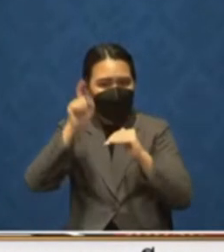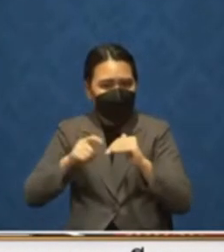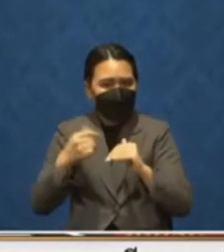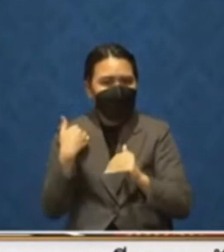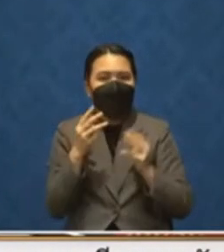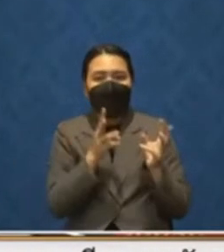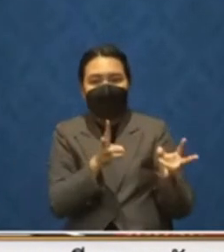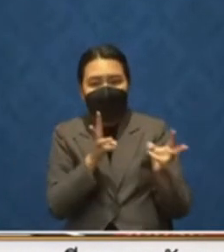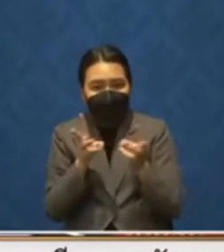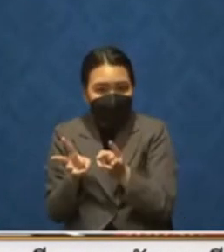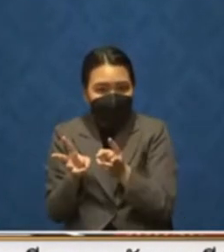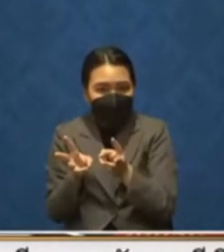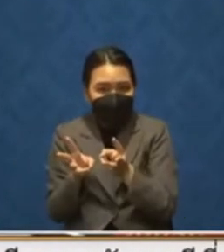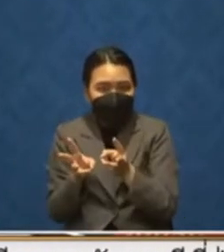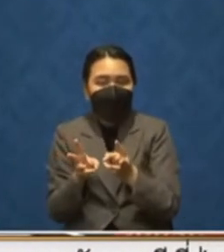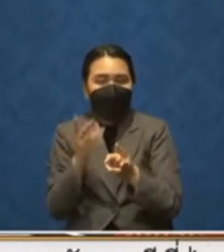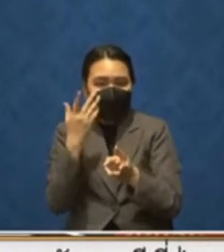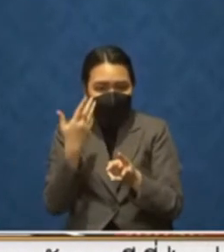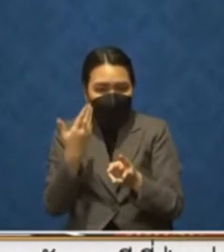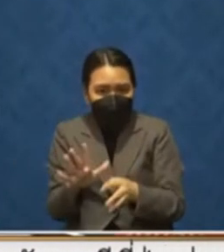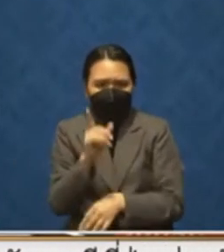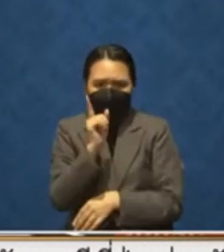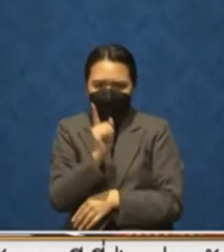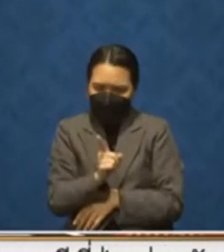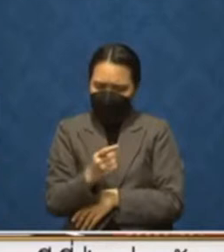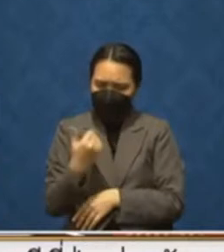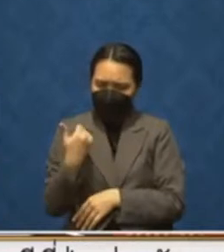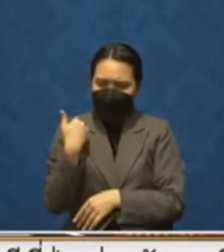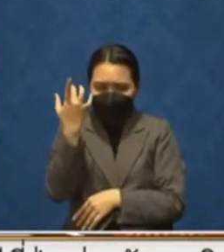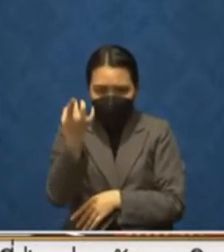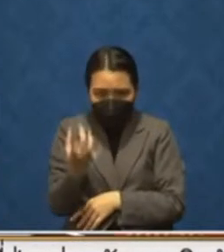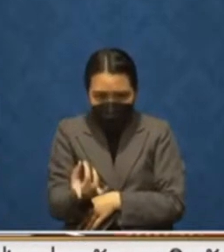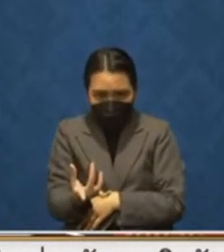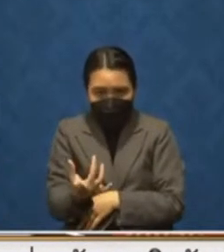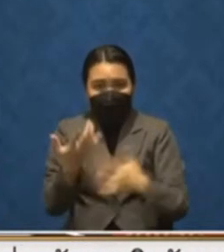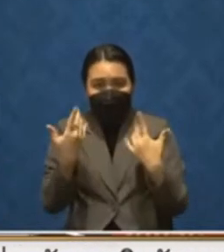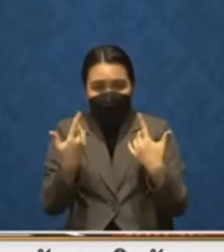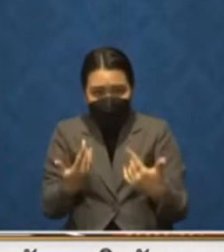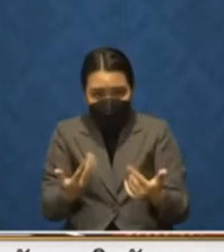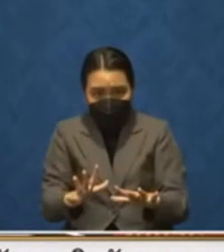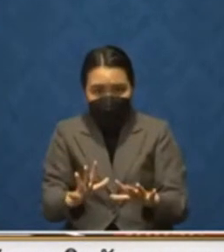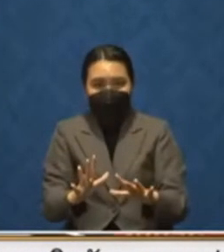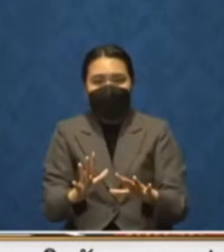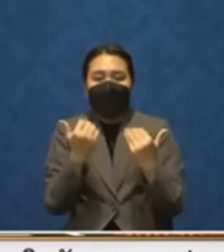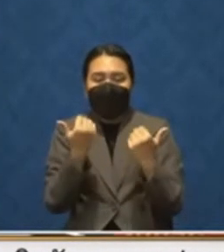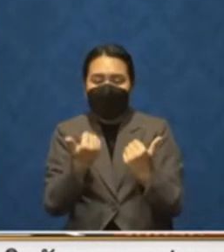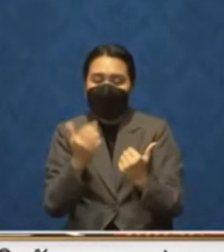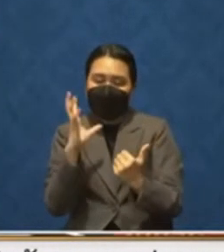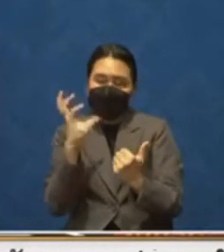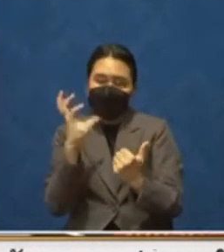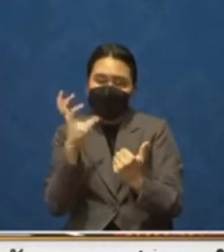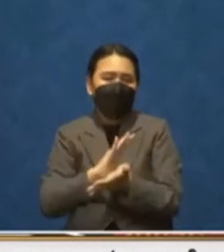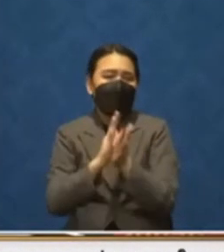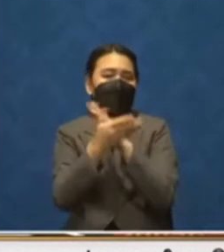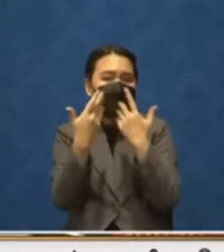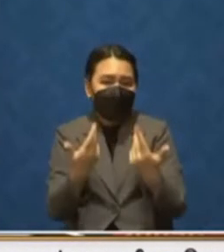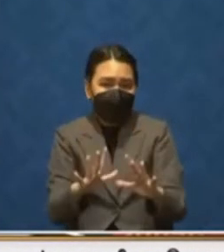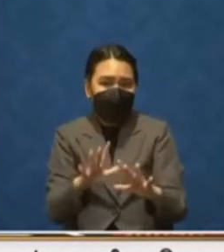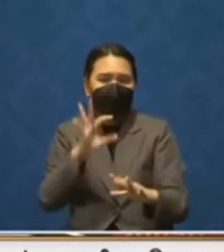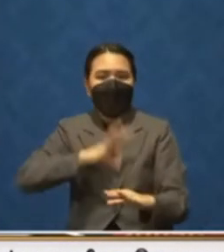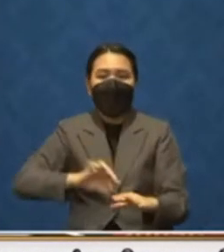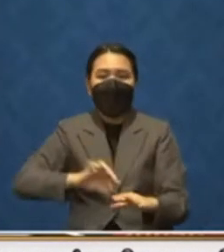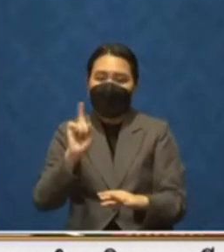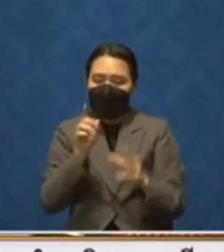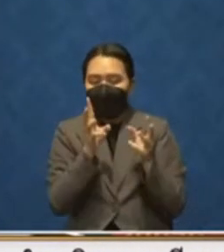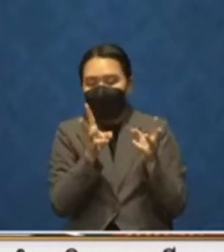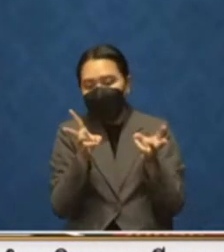ไม่ต้องเข้าใจว่าความจริงอันน่ากะกวนใจถ้าจะต้องเข้าใจว่าความรู้สึกของอยู่สมัยที่มันเปลี่ยนไปเราจะทำอย่างไรใช้กุศโลบาย